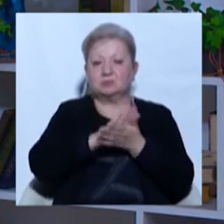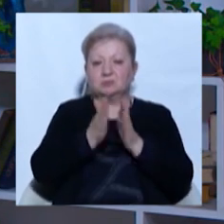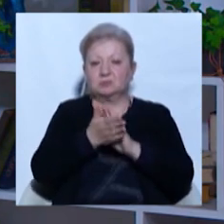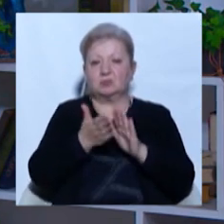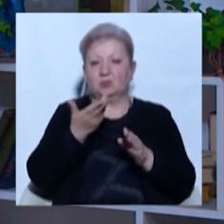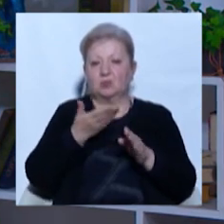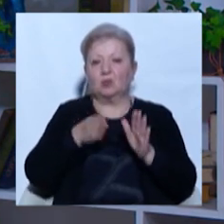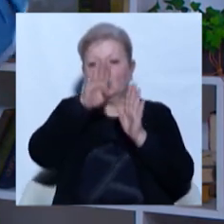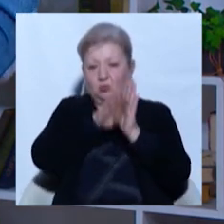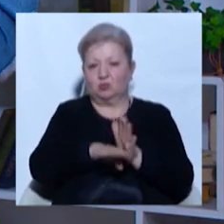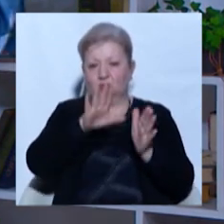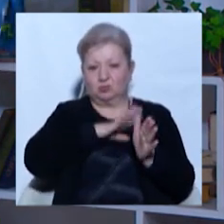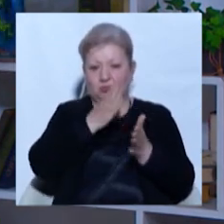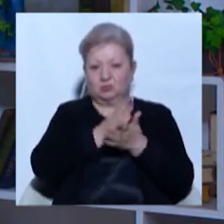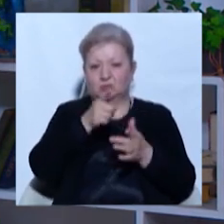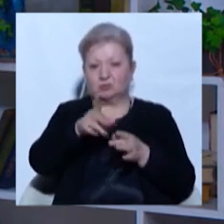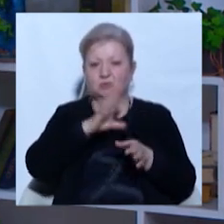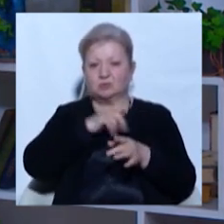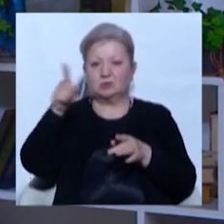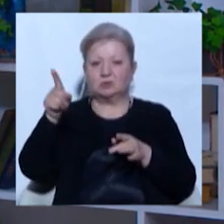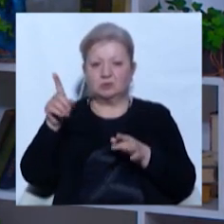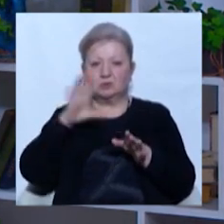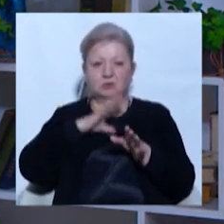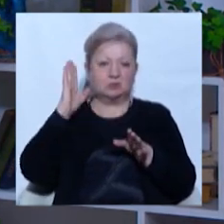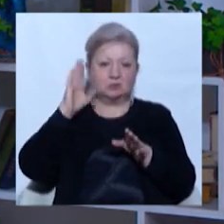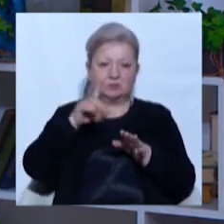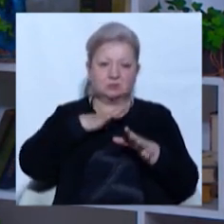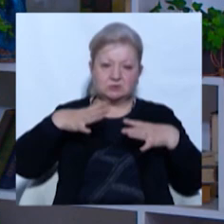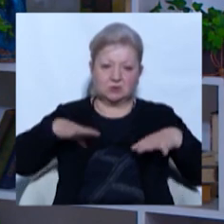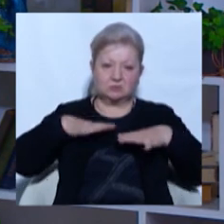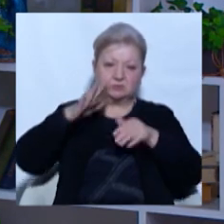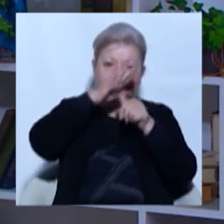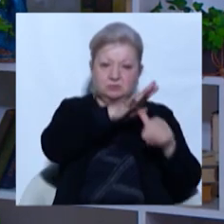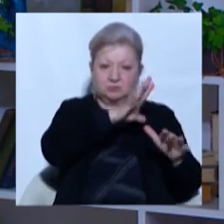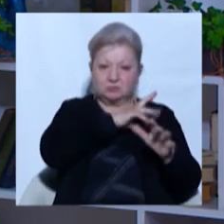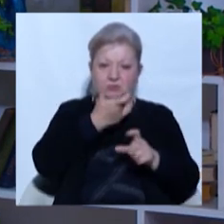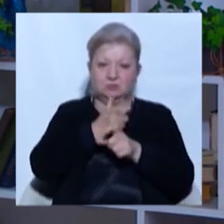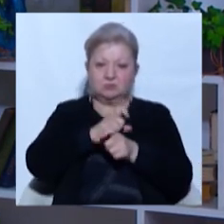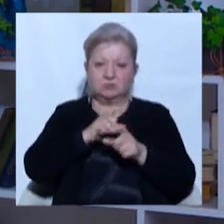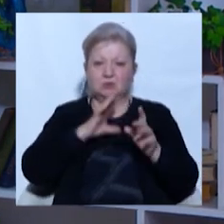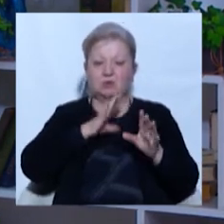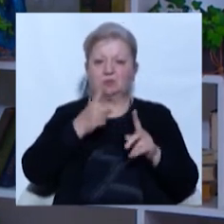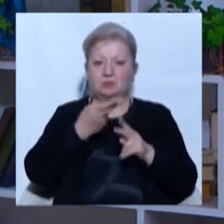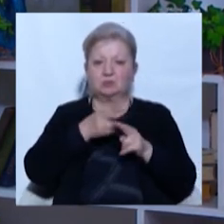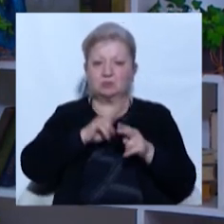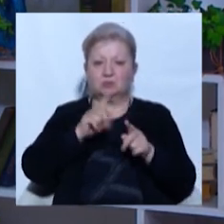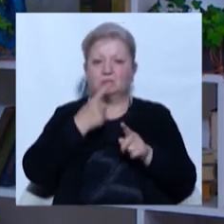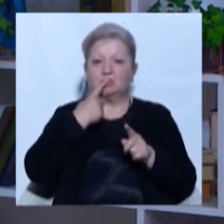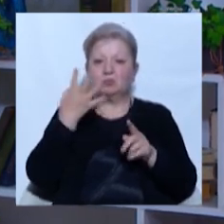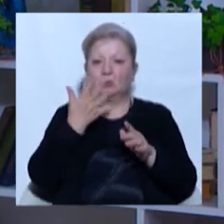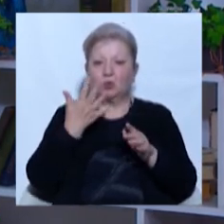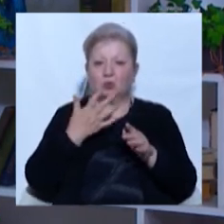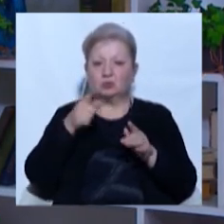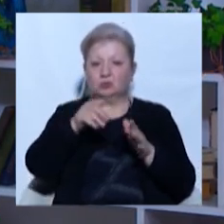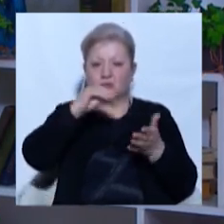რომ ირანელთა გავლენა იმდენად დიდი იყო საქართველოზე, რომ უმნიშვნელოვანეს პოლიტიკური მოვლენების დათარიღებაც კი არა